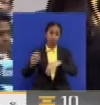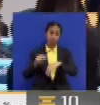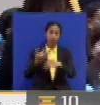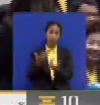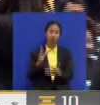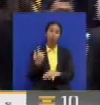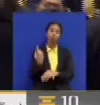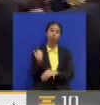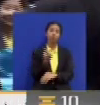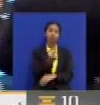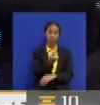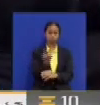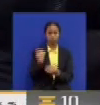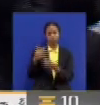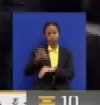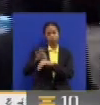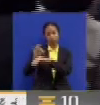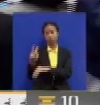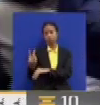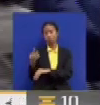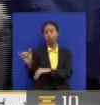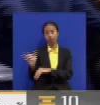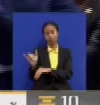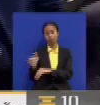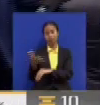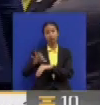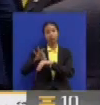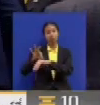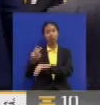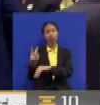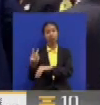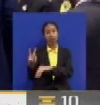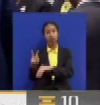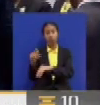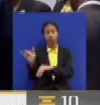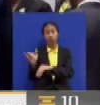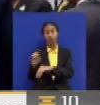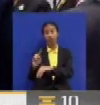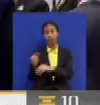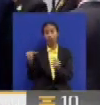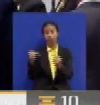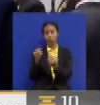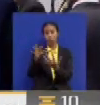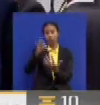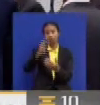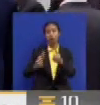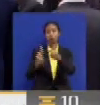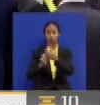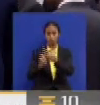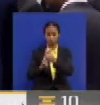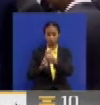ของแท้ของ พลังประชารัฐ พรรคหามลุงเนี่ยที่ไม่เกี่ยวกับเพื่อไทยเนี่ยมีเท่าไหร ่เอาเป็นว่าง่ายๆคือพลังประ